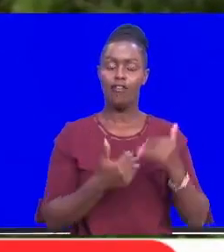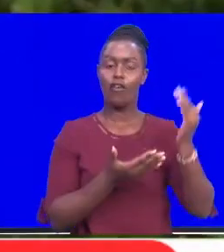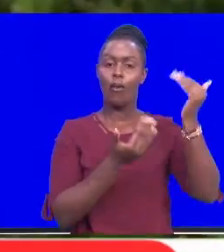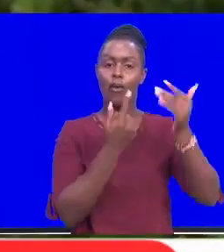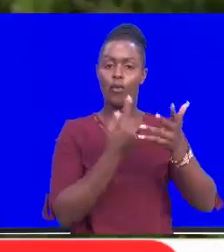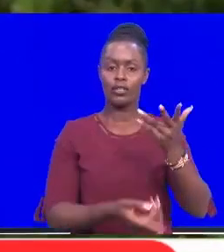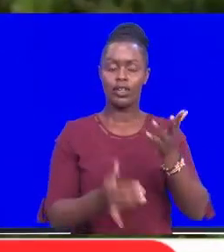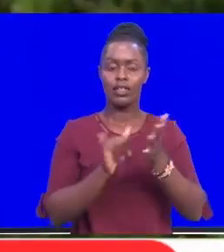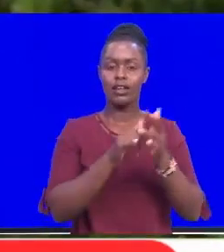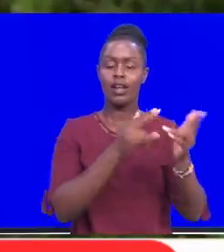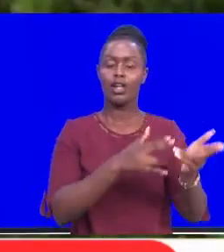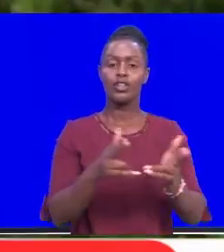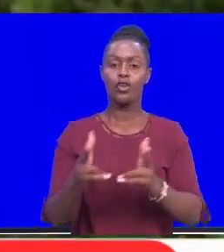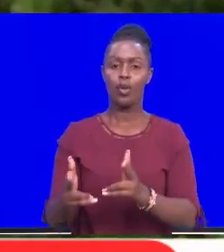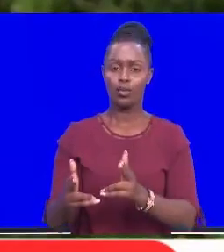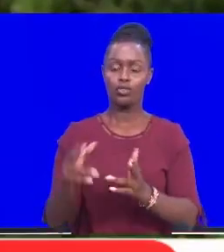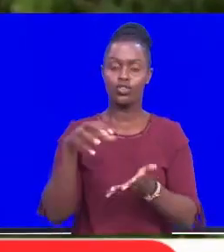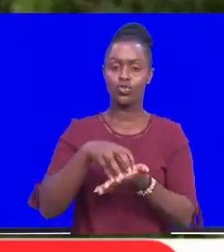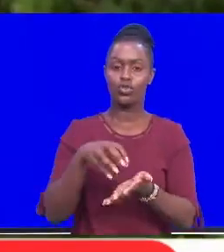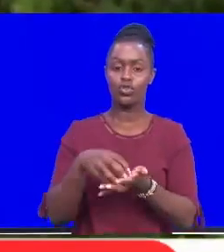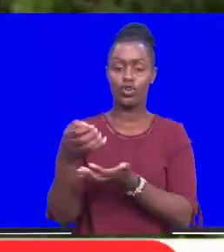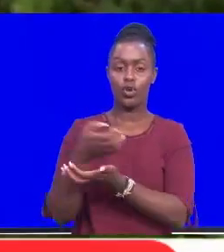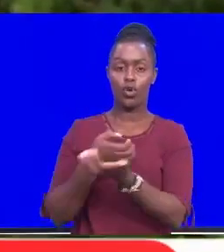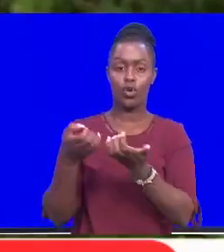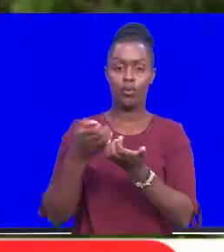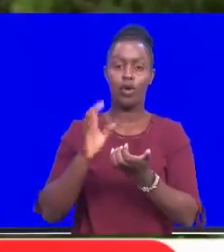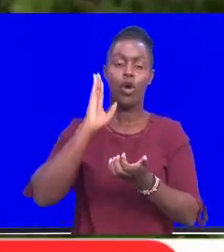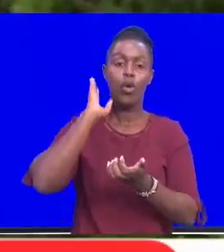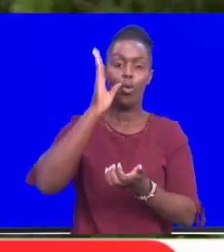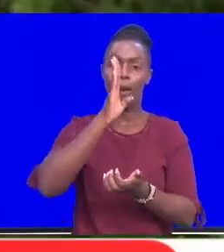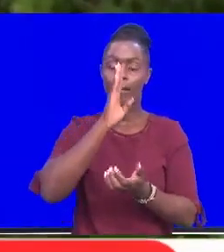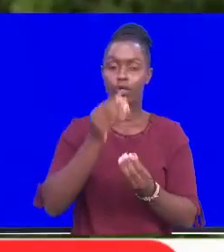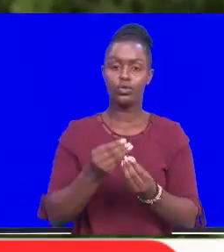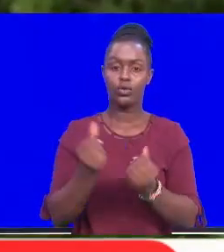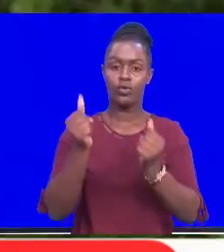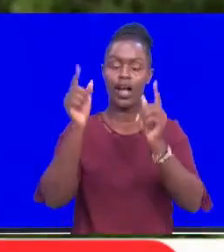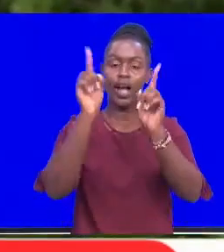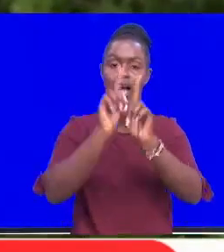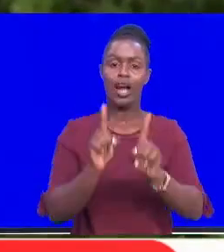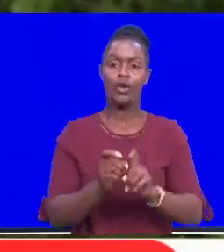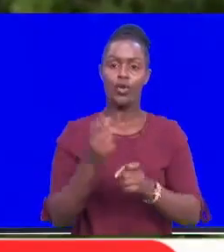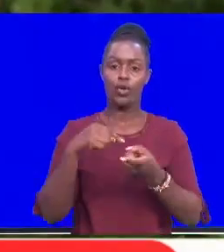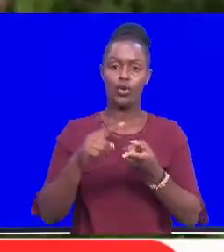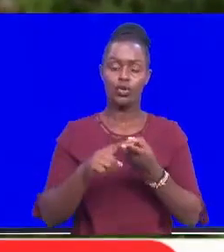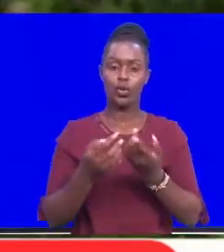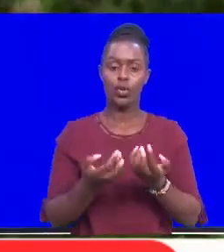ya kawaida ya uchumi itarejelewa licha ya changamoto si haba kushuhudiwa katika siku